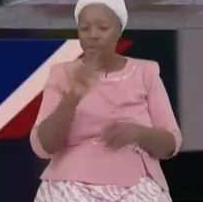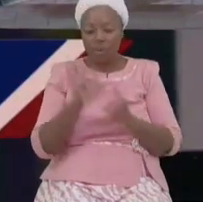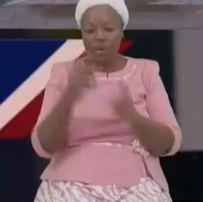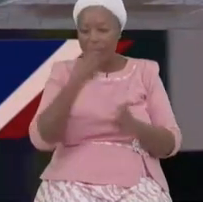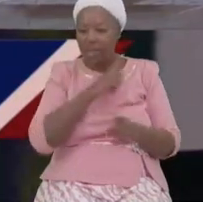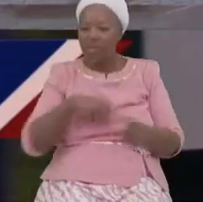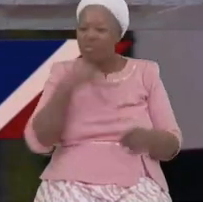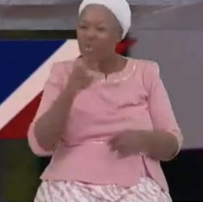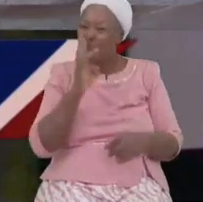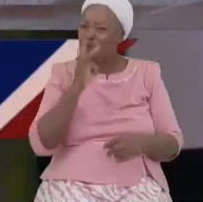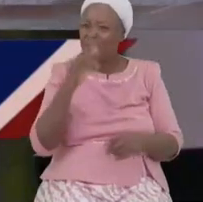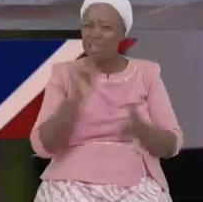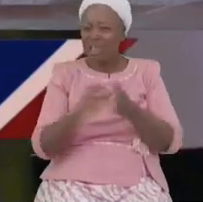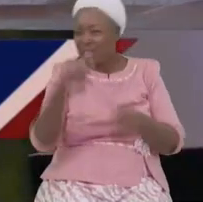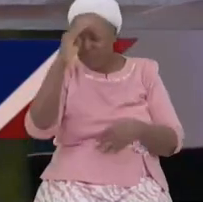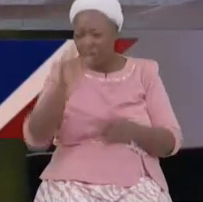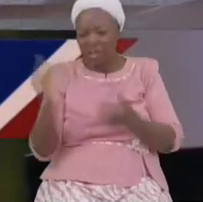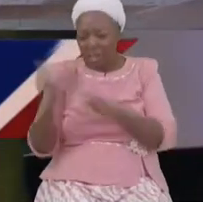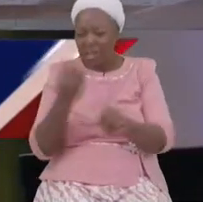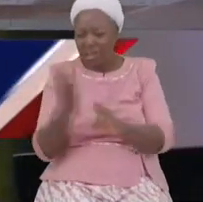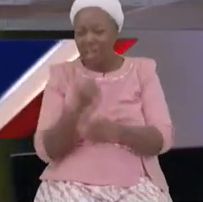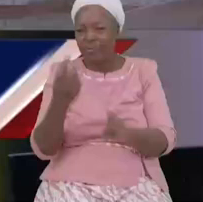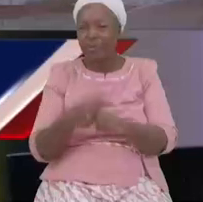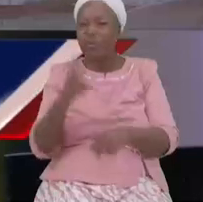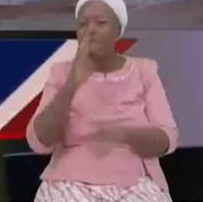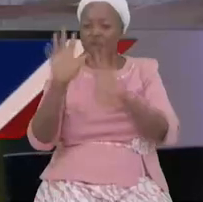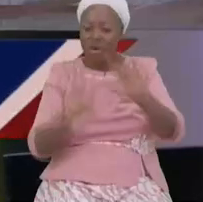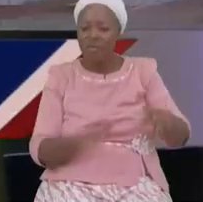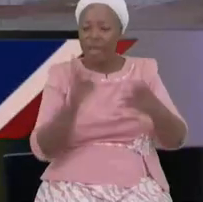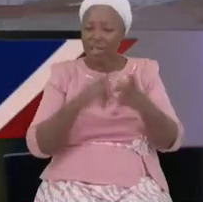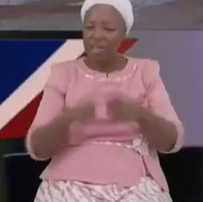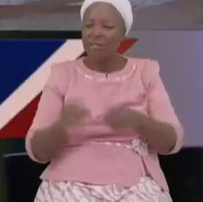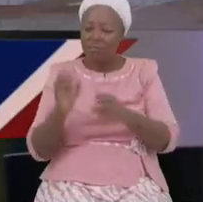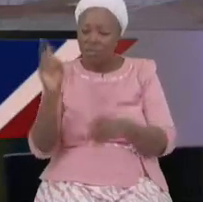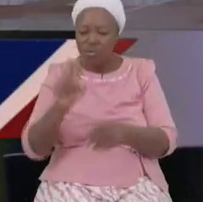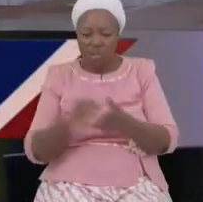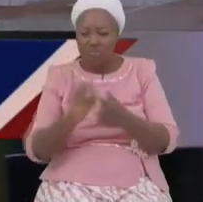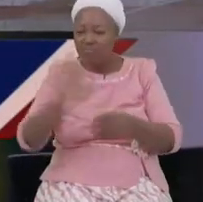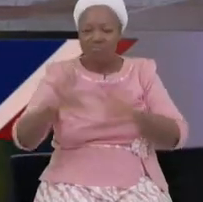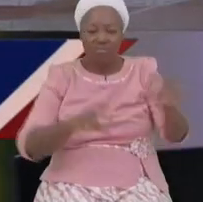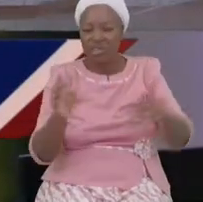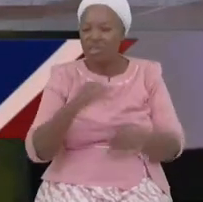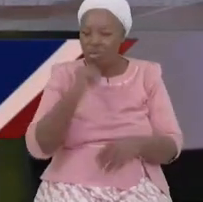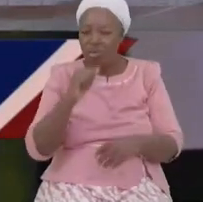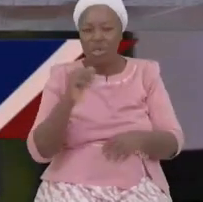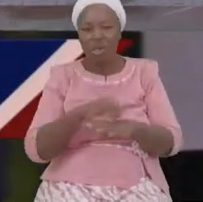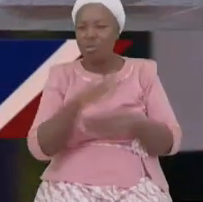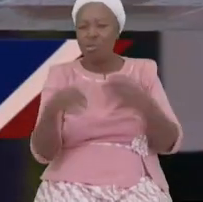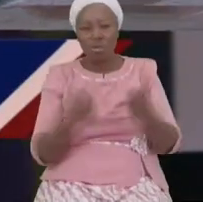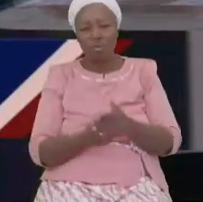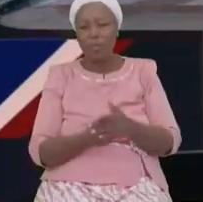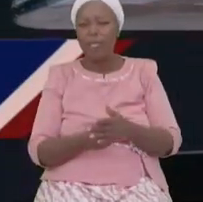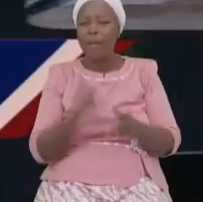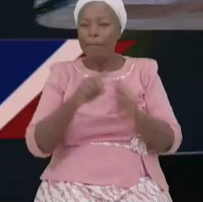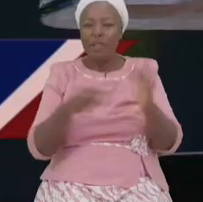a pris de la rivière, qu'on met dans une bouteille, qu'on répand sur quelqu'un. Pas du tout. Ça, c'est le Dieu Tout-Puissant qui parle. Il dit, je